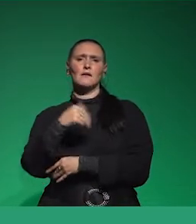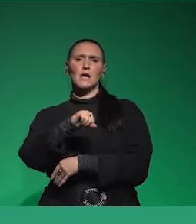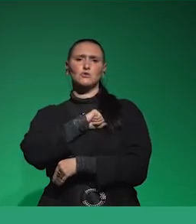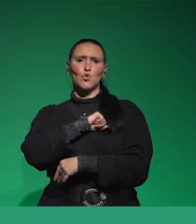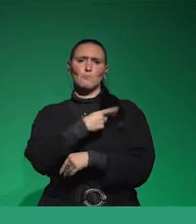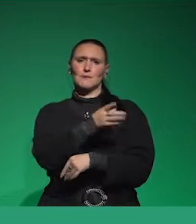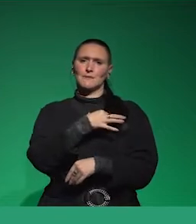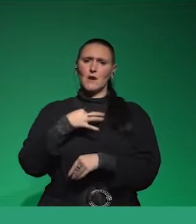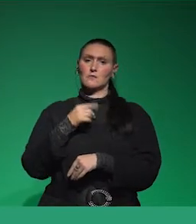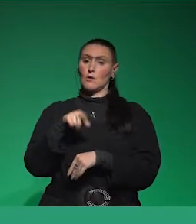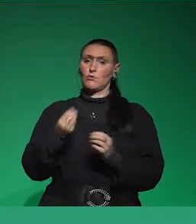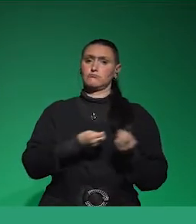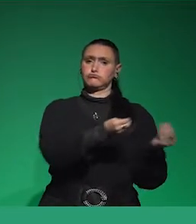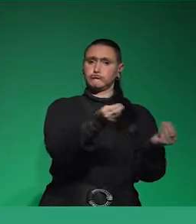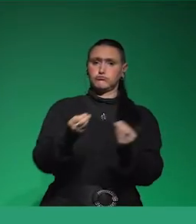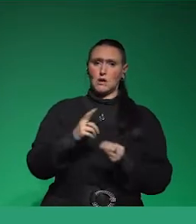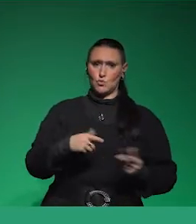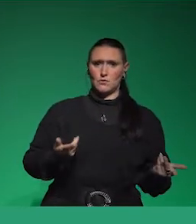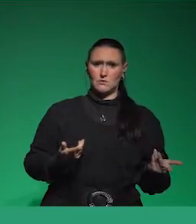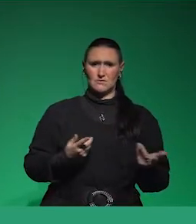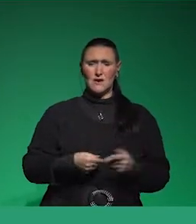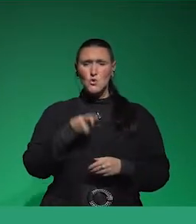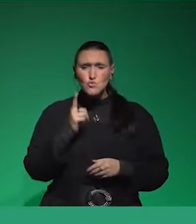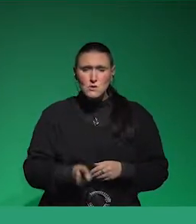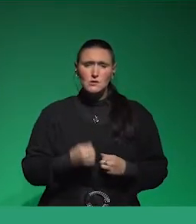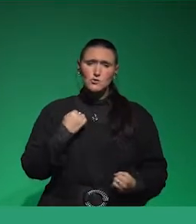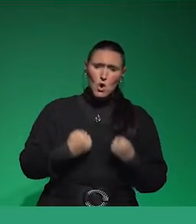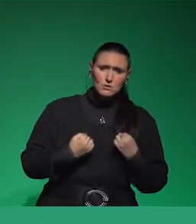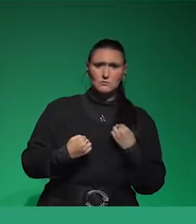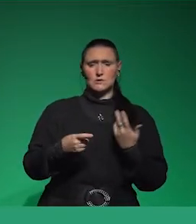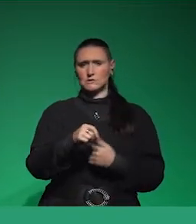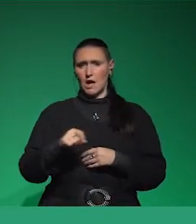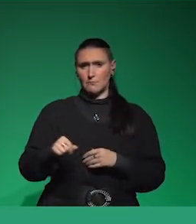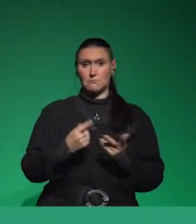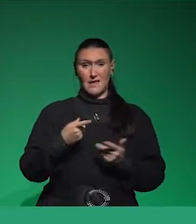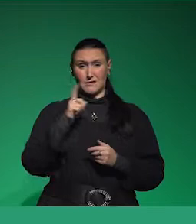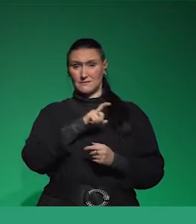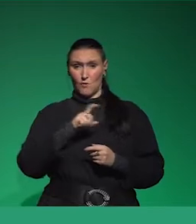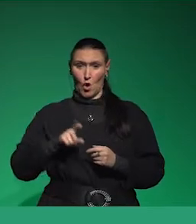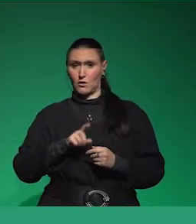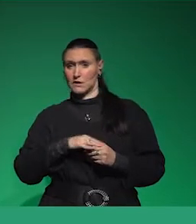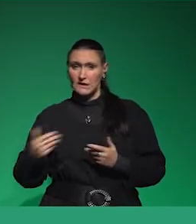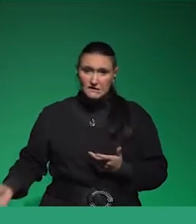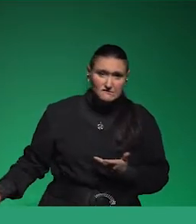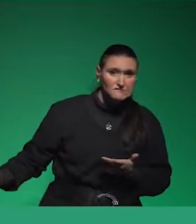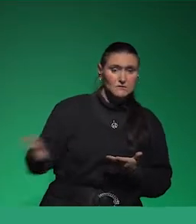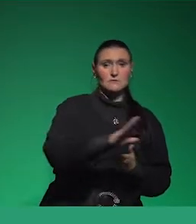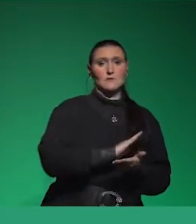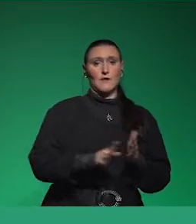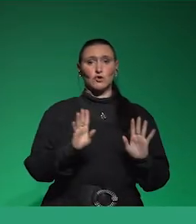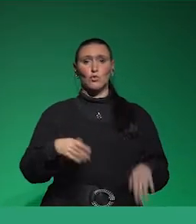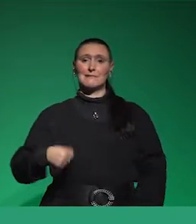Also 100 Tonnen Samen haben wir letzte Woche eingesammelt. Also das ist jetzt nicht nur mal hier so eine Tasche